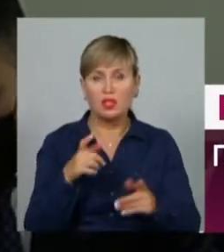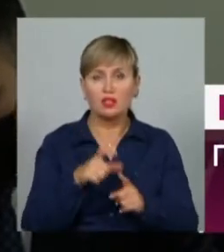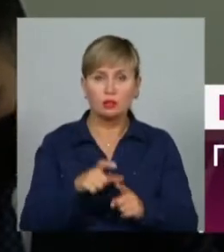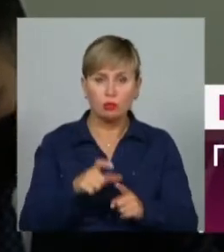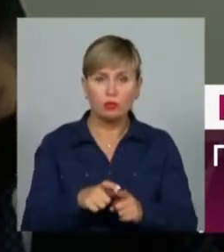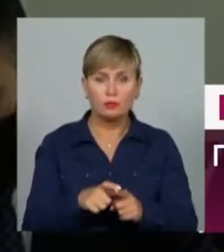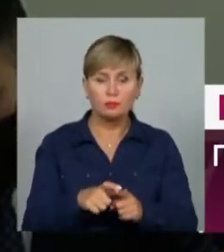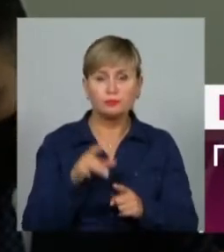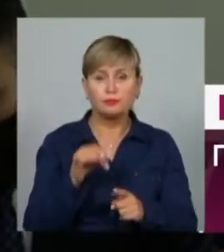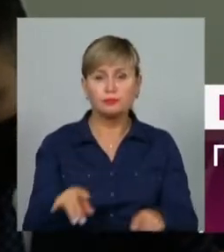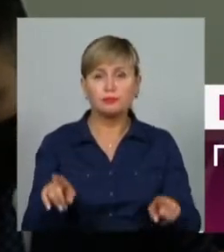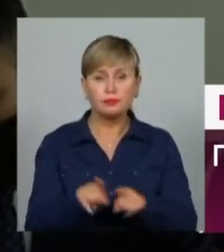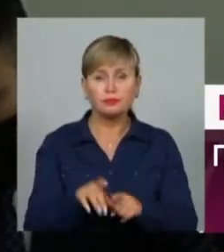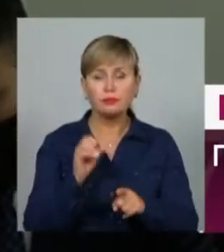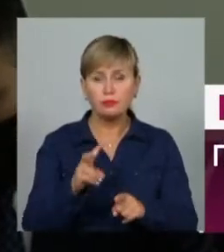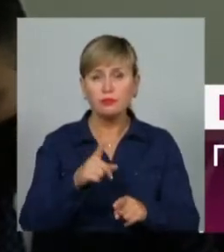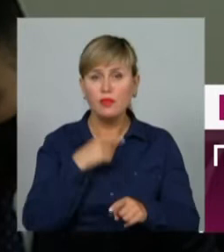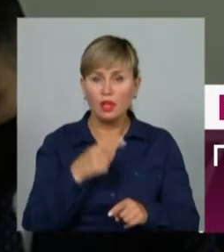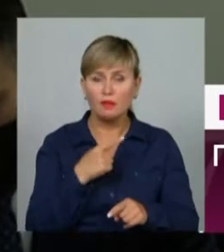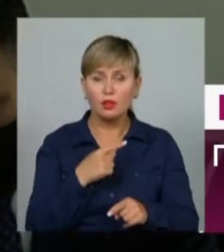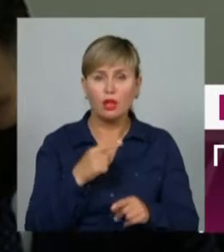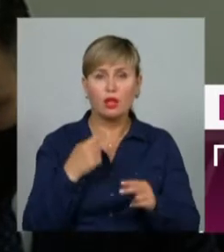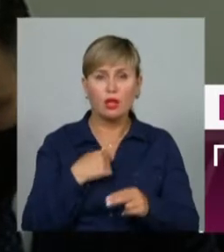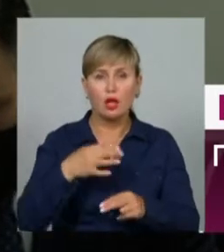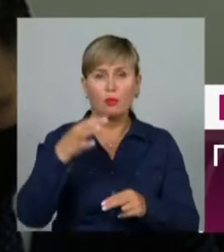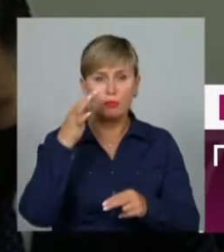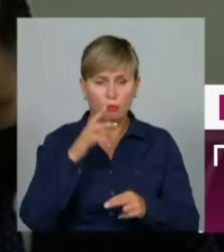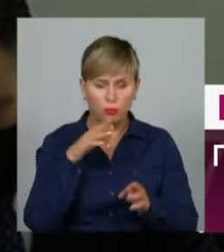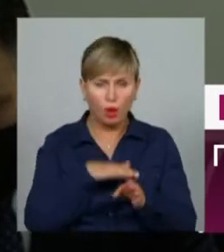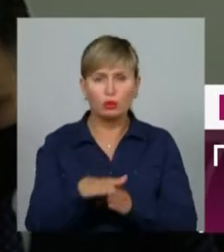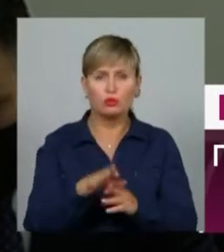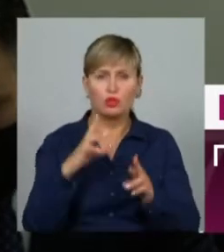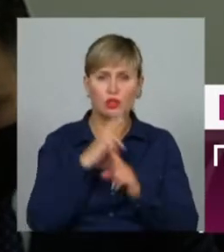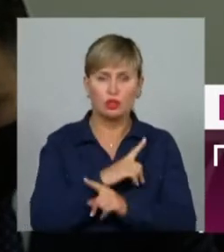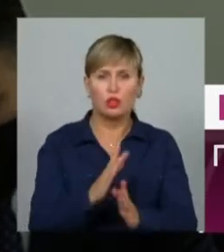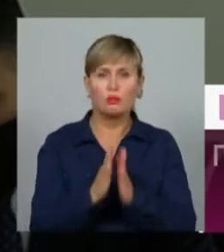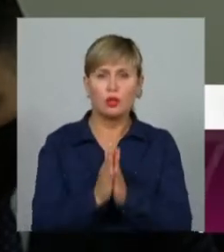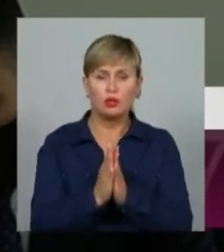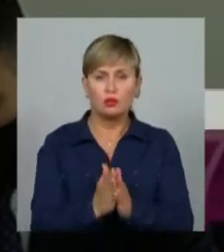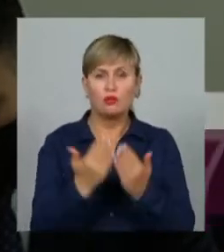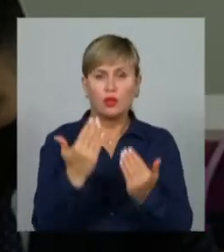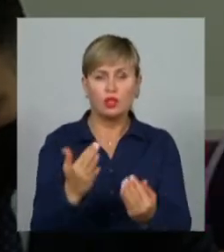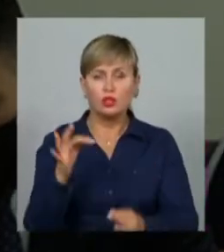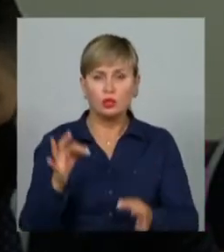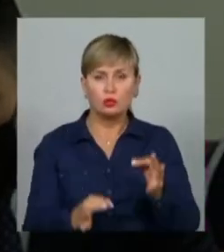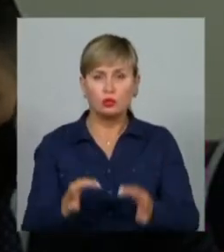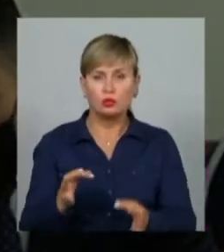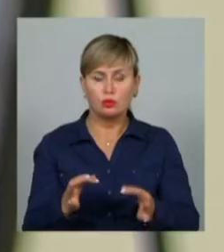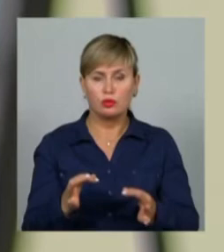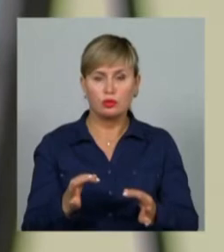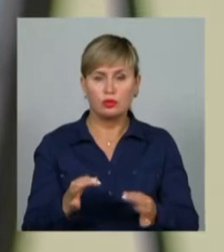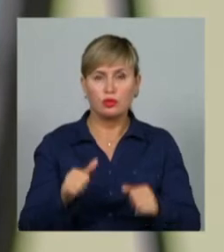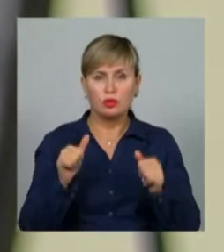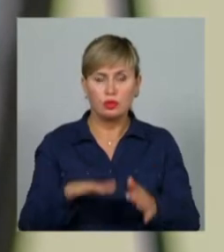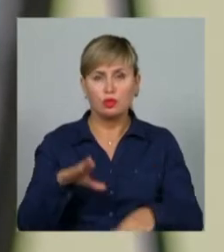Так же, как принято и говорил, я полностью сожалею Прошу вашу честь при вынесении